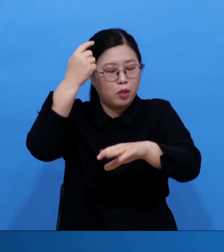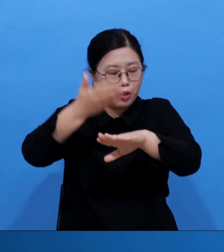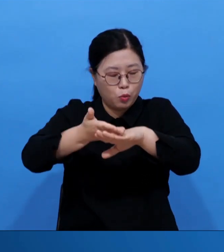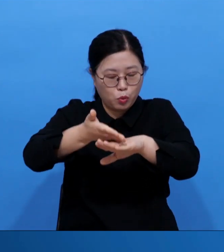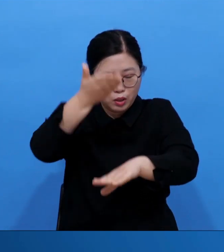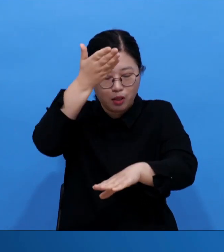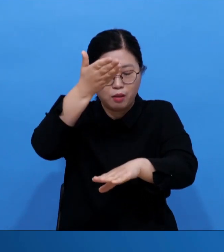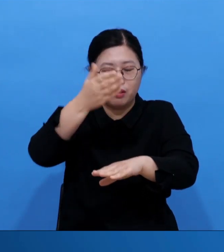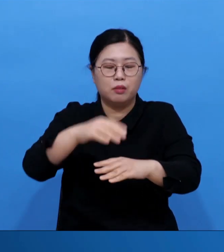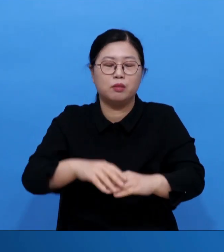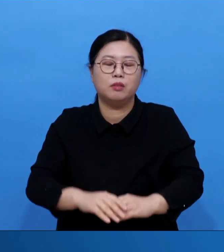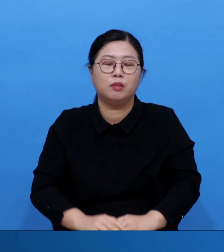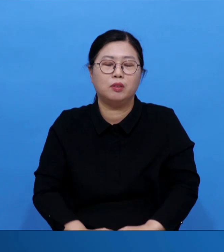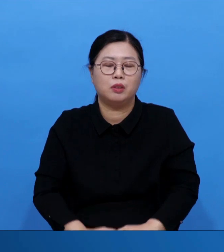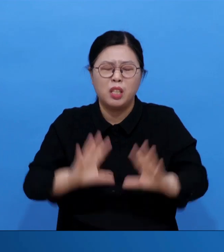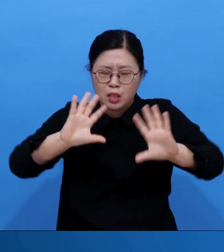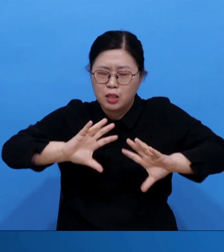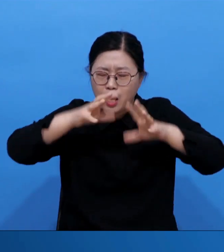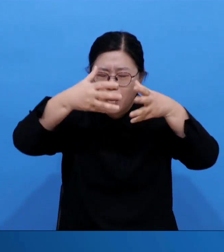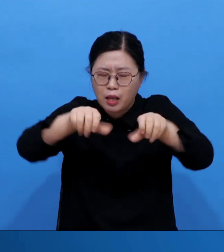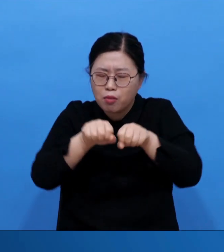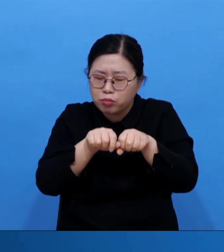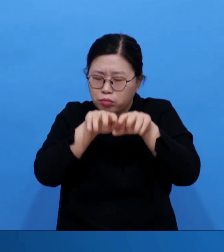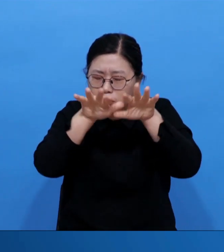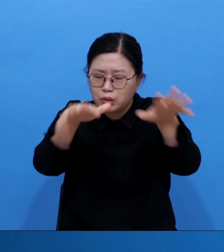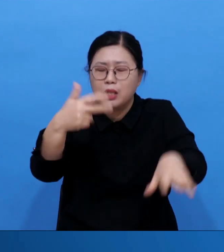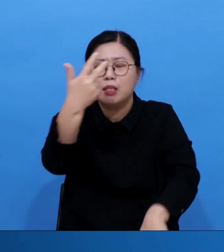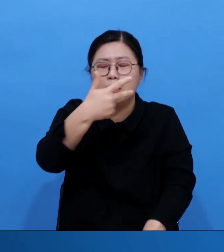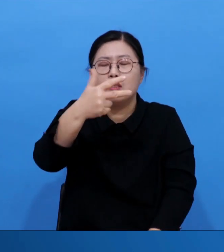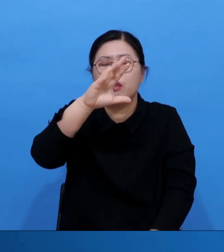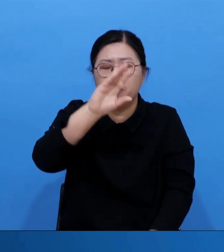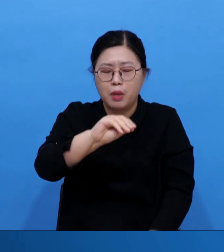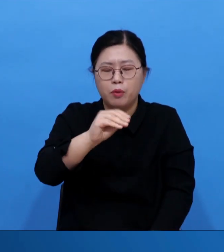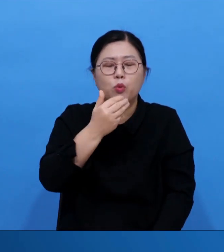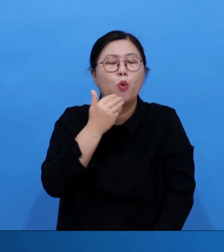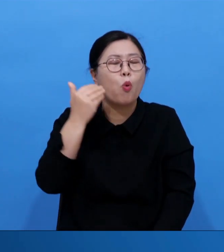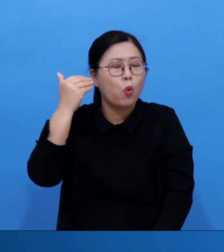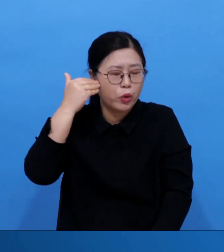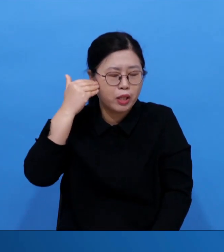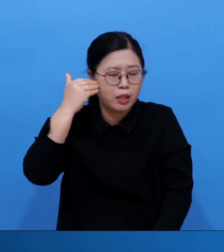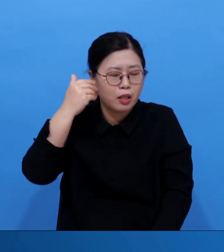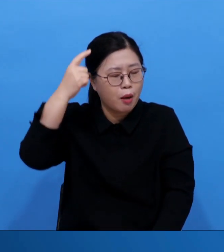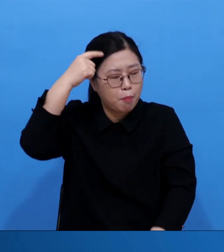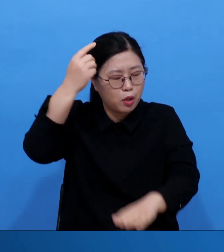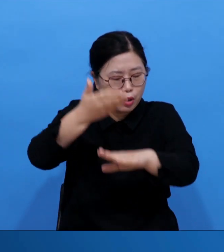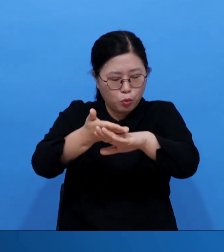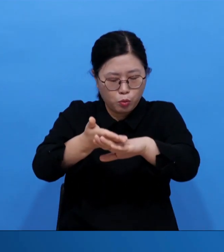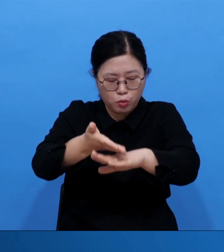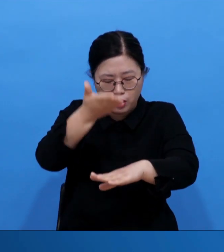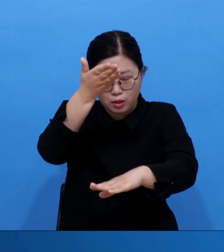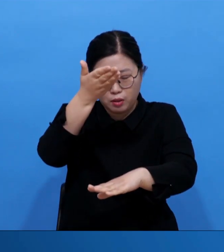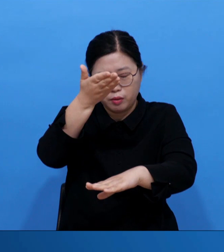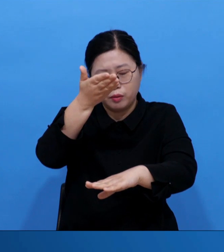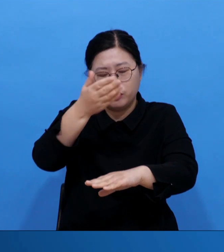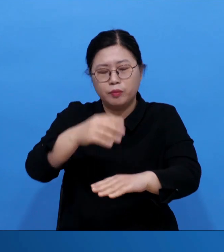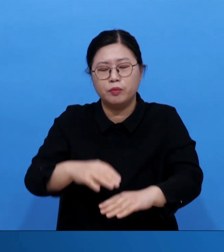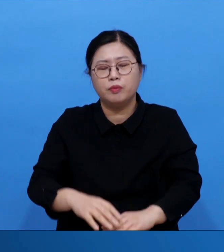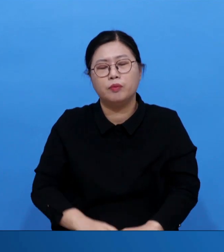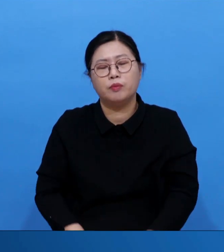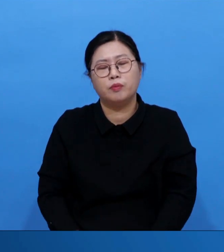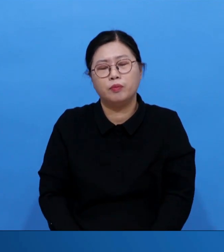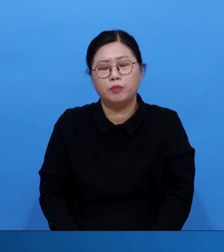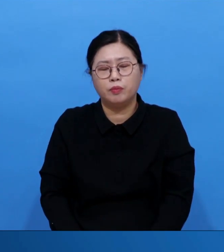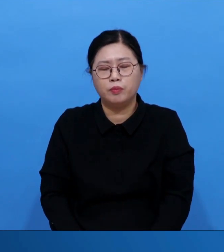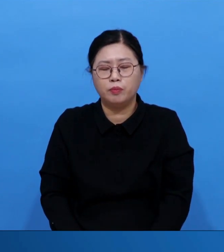and the 5,000 people groups 전 세계에 흩어져 있는 7천만 농인들 머리 위에 and the heads of the 70 million deaf